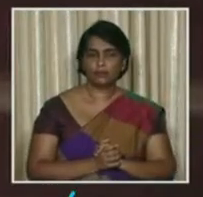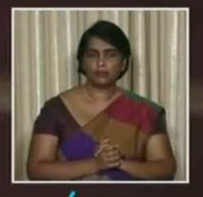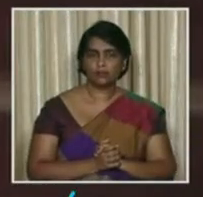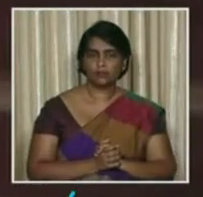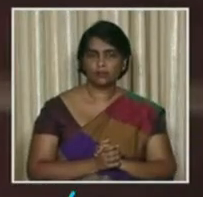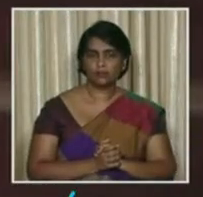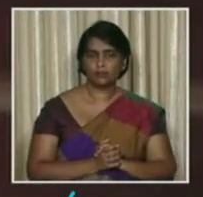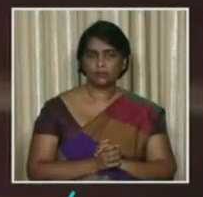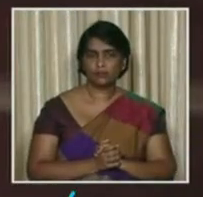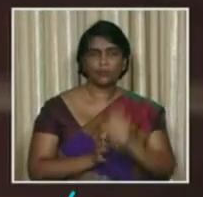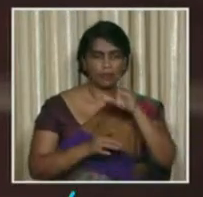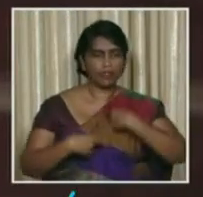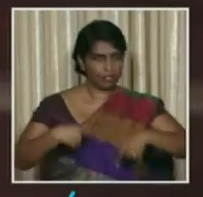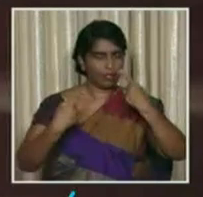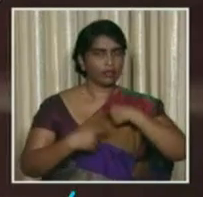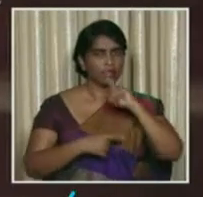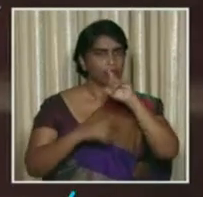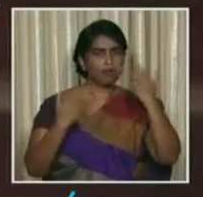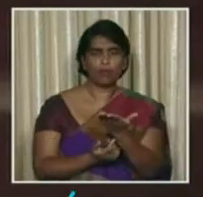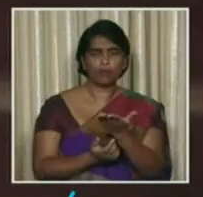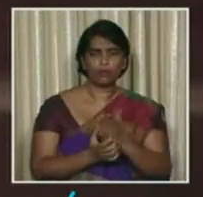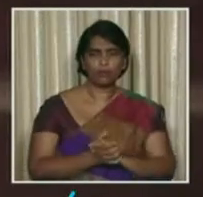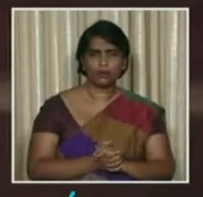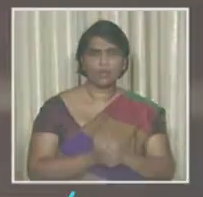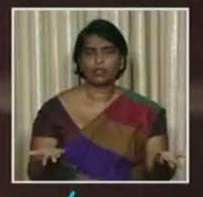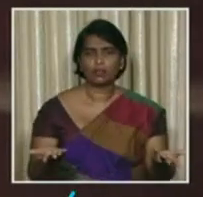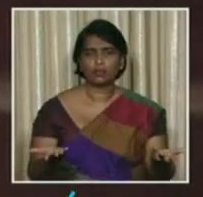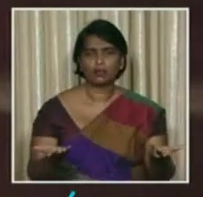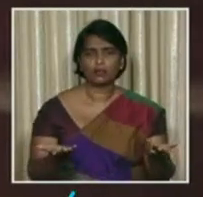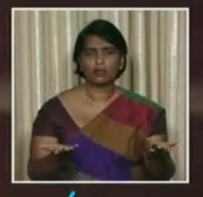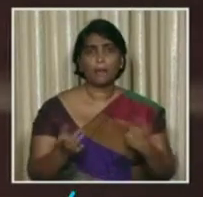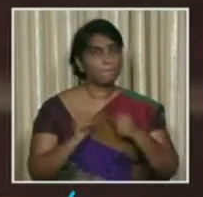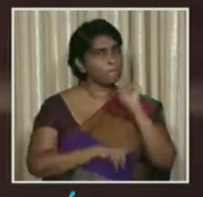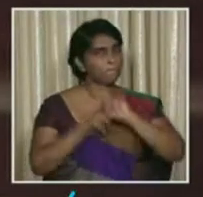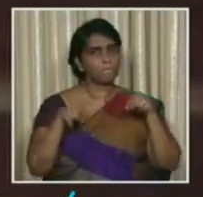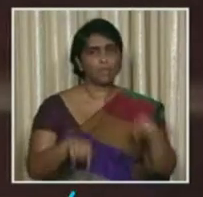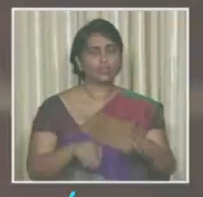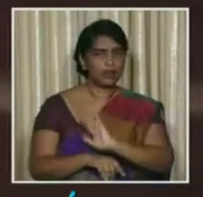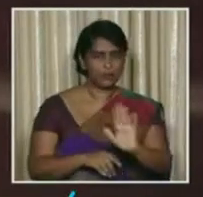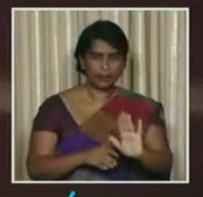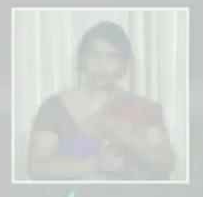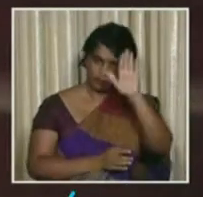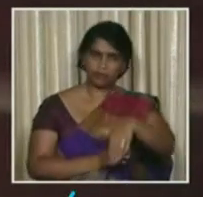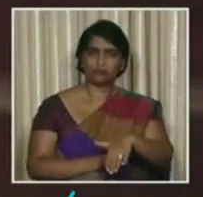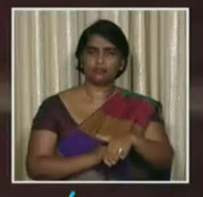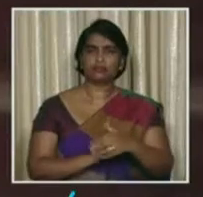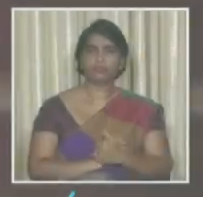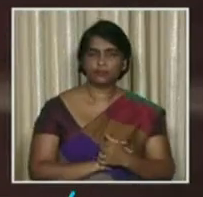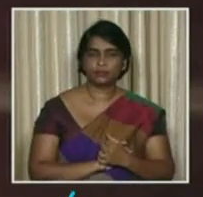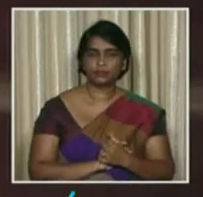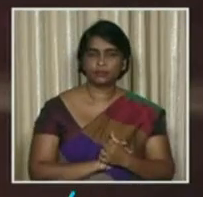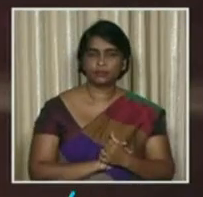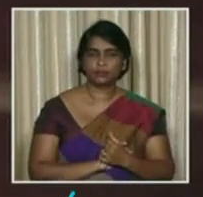ගේනක ඉන්නේද මගේ තර්කේ කියලා ඉවර නැහැ. මොකද ඔච්චර හදිසිය? මොකද හදිසිය? මේක පාර්ලිමේන්තුව මේක මොන්ටිසෝරියක් නෙවෙයි. වාඩි වෙන්න. හැදෙන්න ඉගෙන